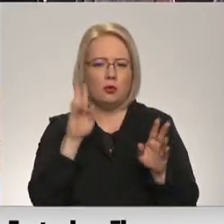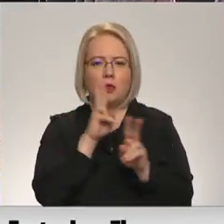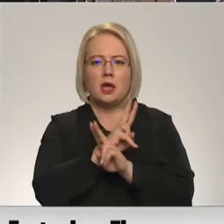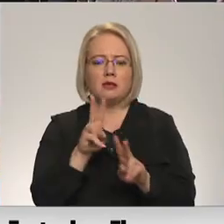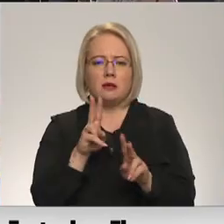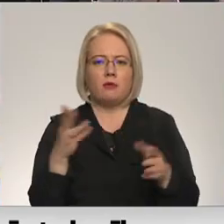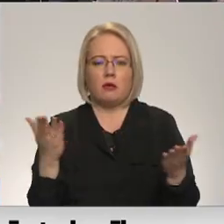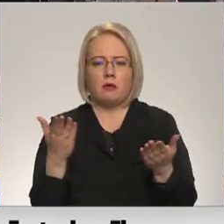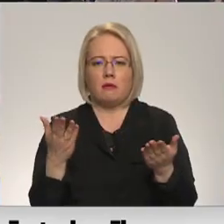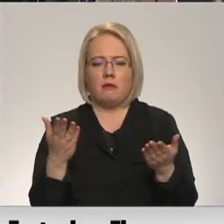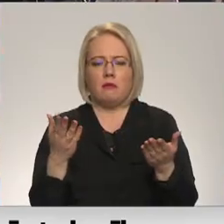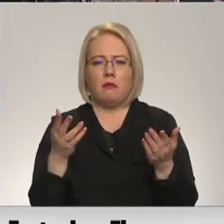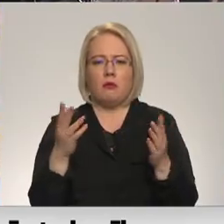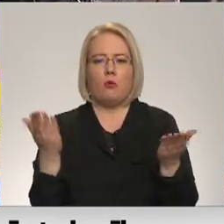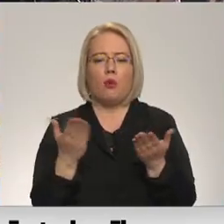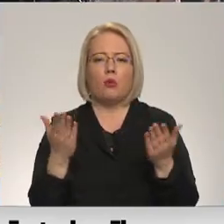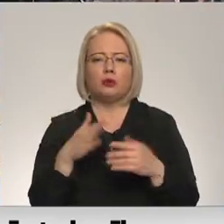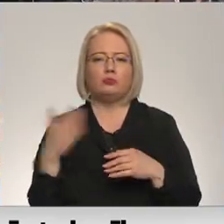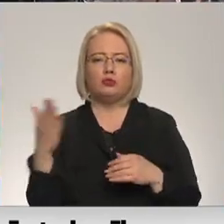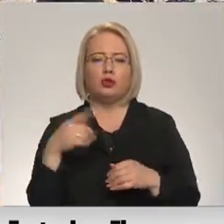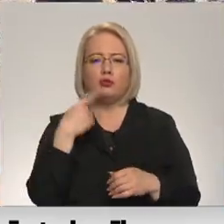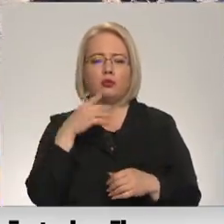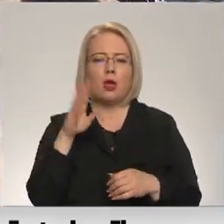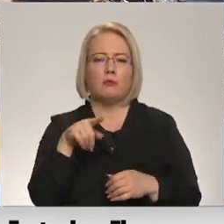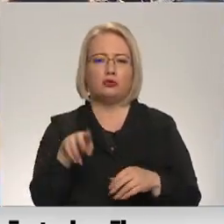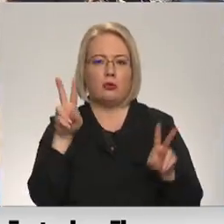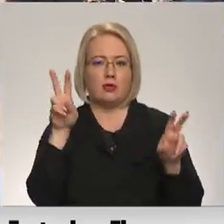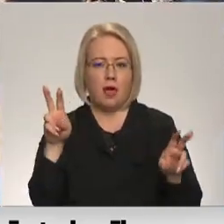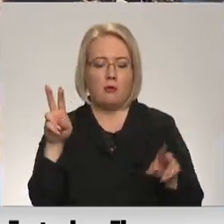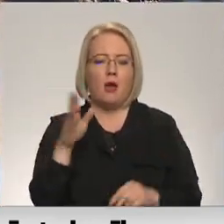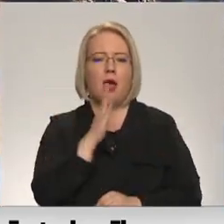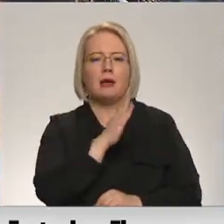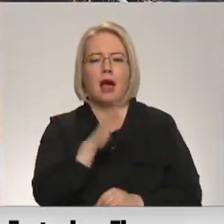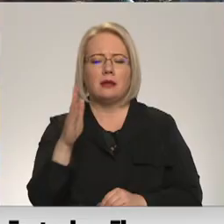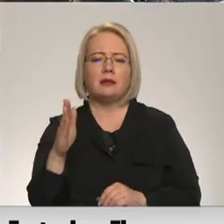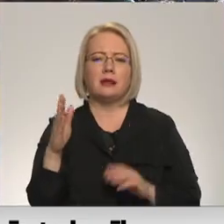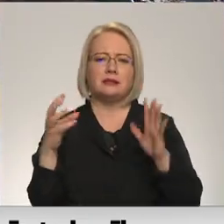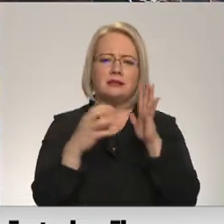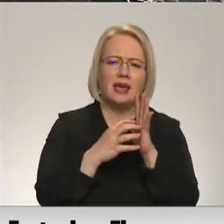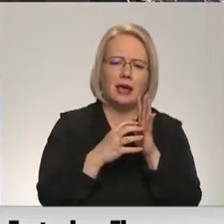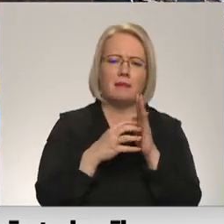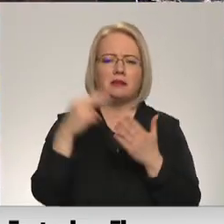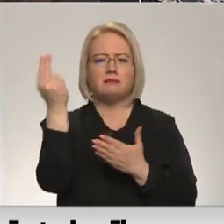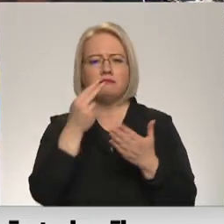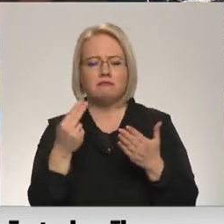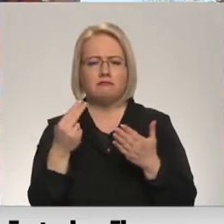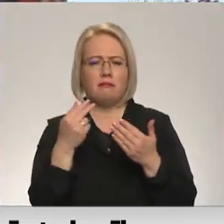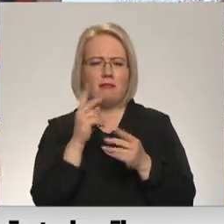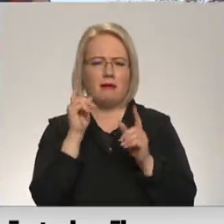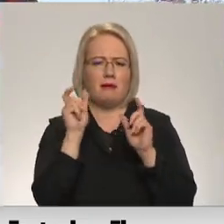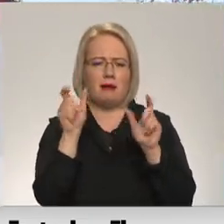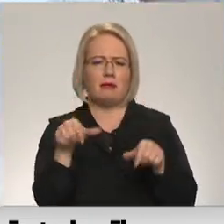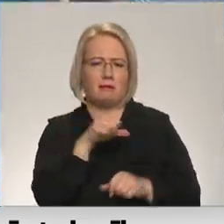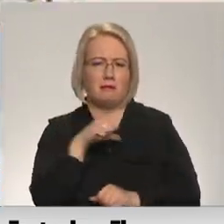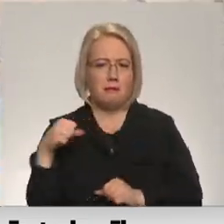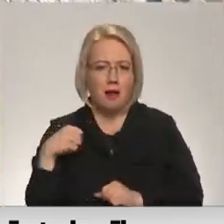kuras puses vispār var runāt par šo tēmu. Katrs semiotiskās zīmes un darba vēstījumu izvēlējies pats. Valērija stāsta,